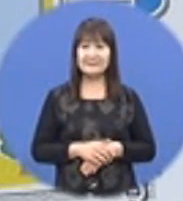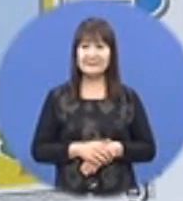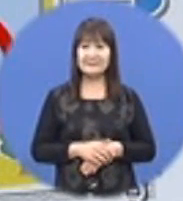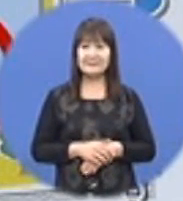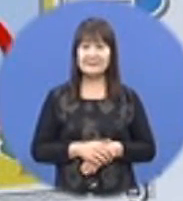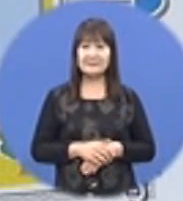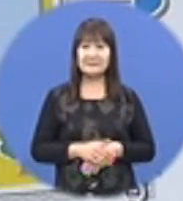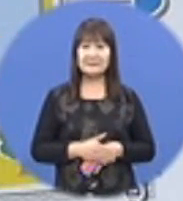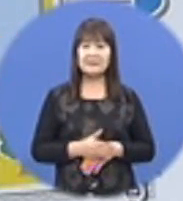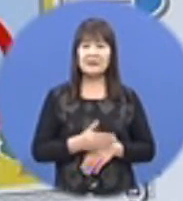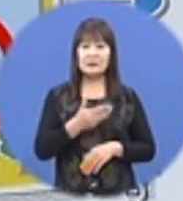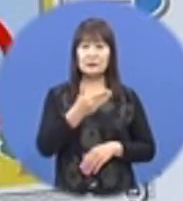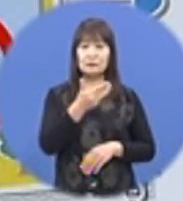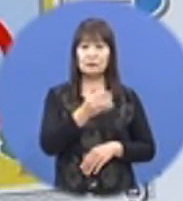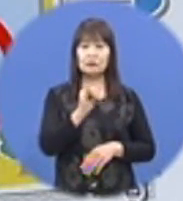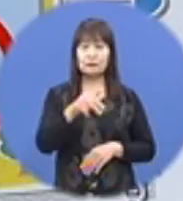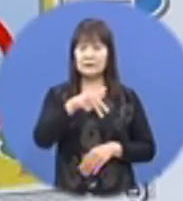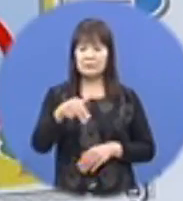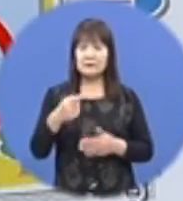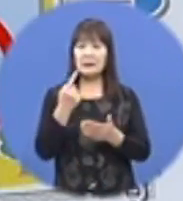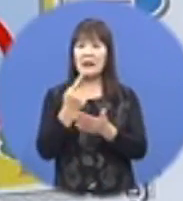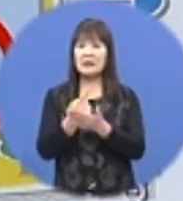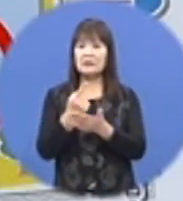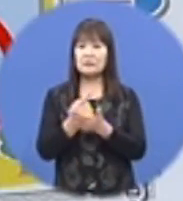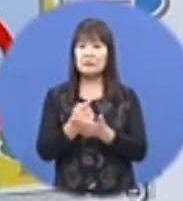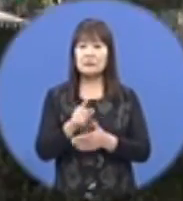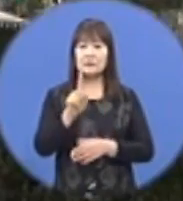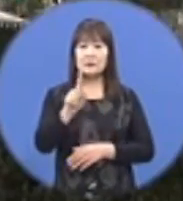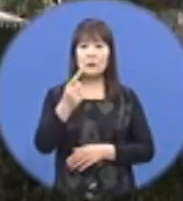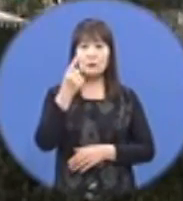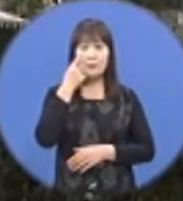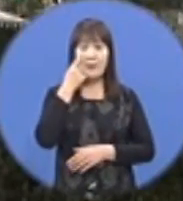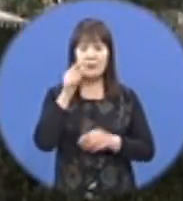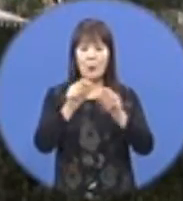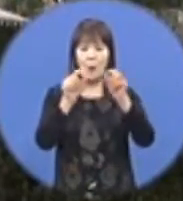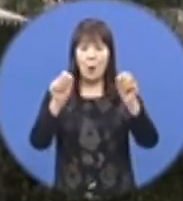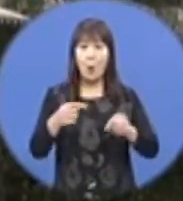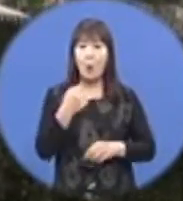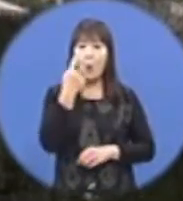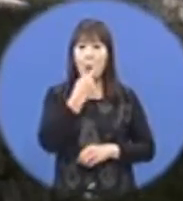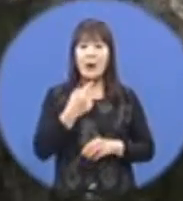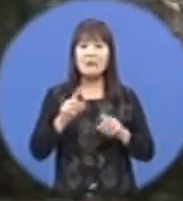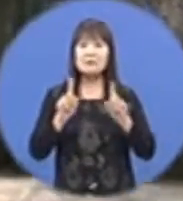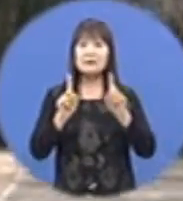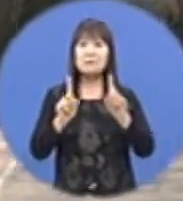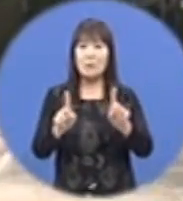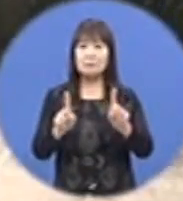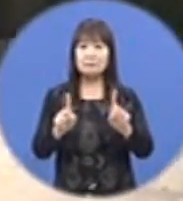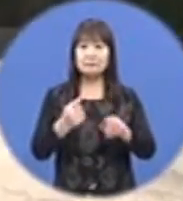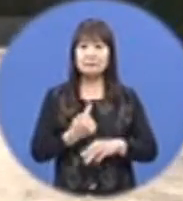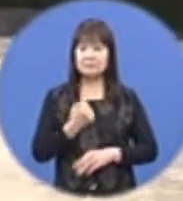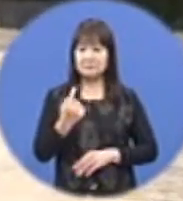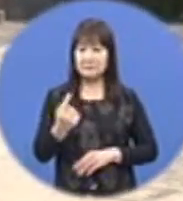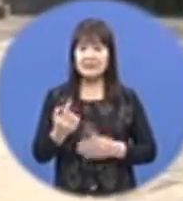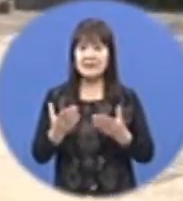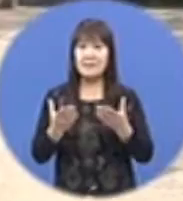そしてクイズに参加するため一つ目の岡口門にやってきました。